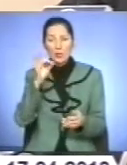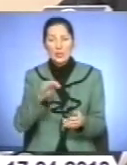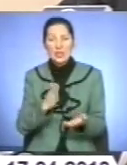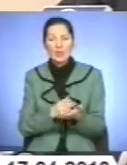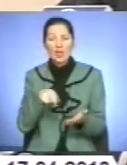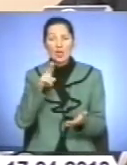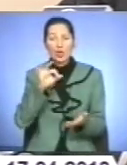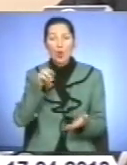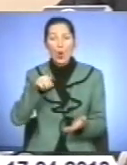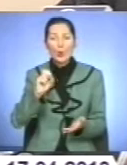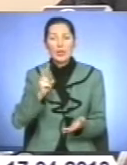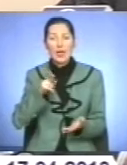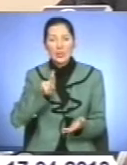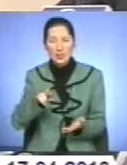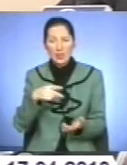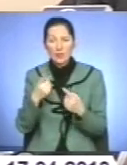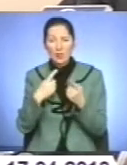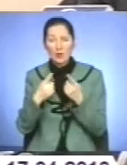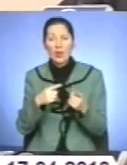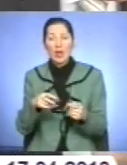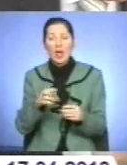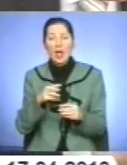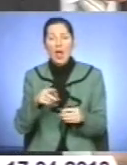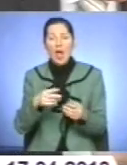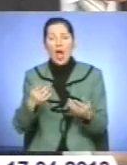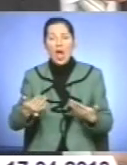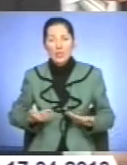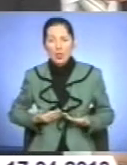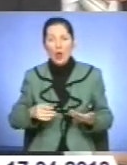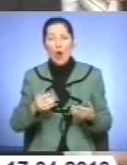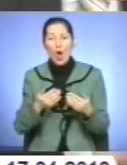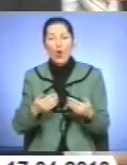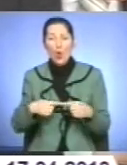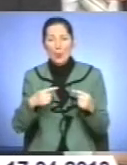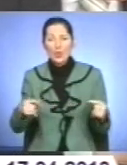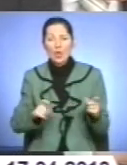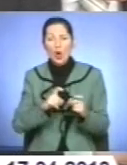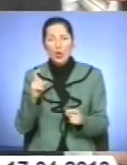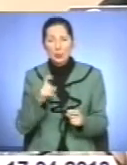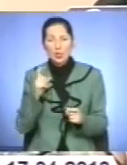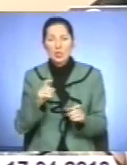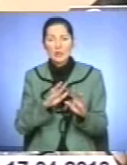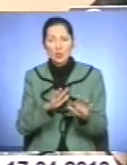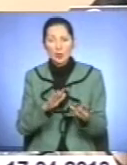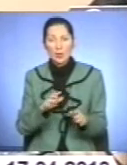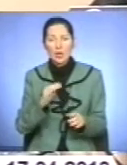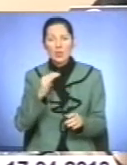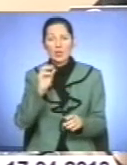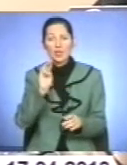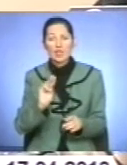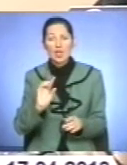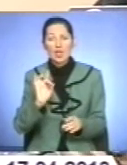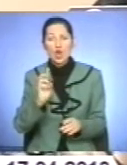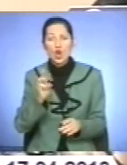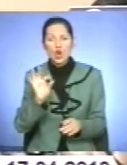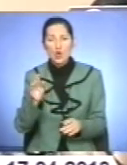розвитку Міністерства регіонального розвитку будівництва та житлово-комунального господарства Сергій Шаршов. Реформа місцевого самоврядування